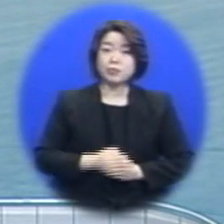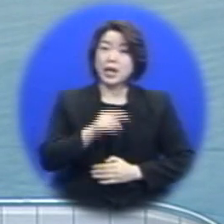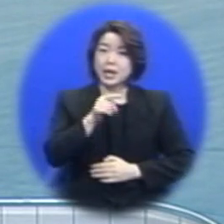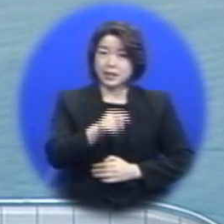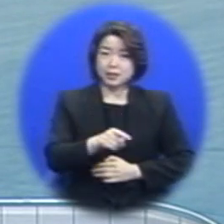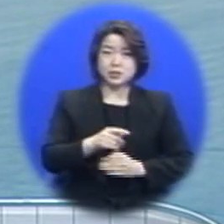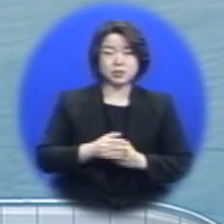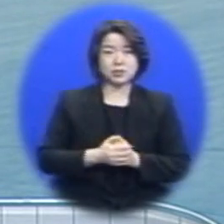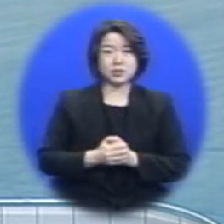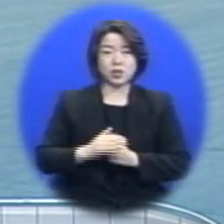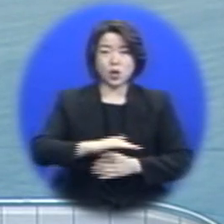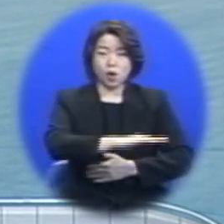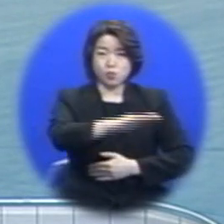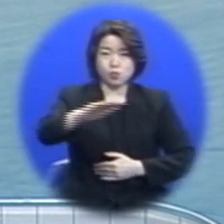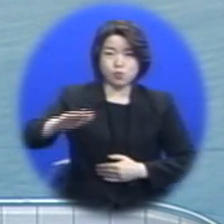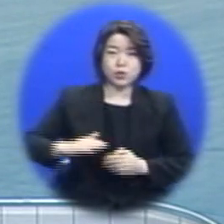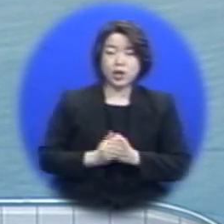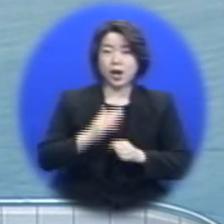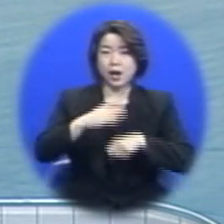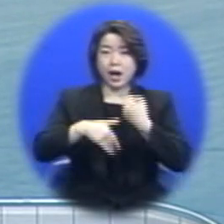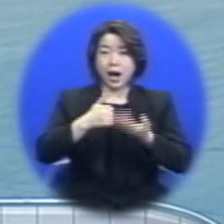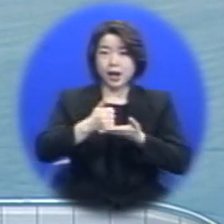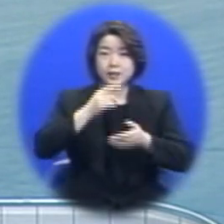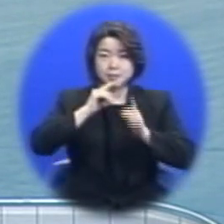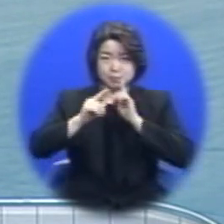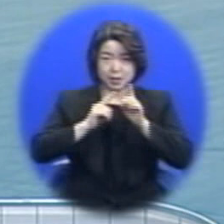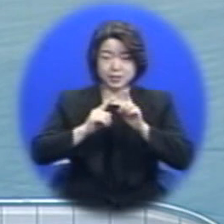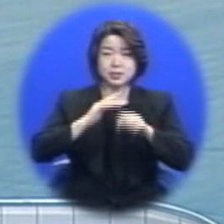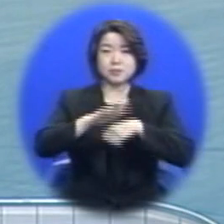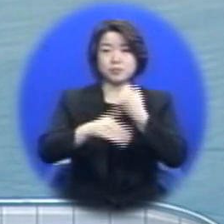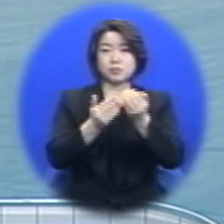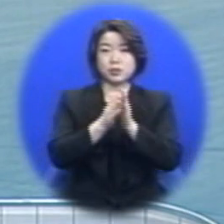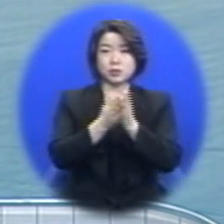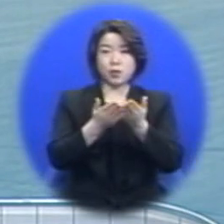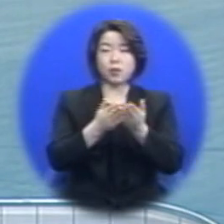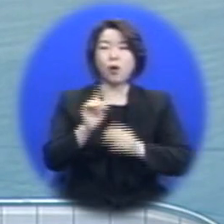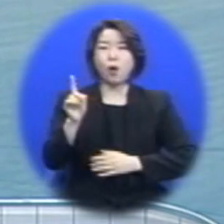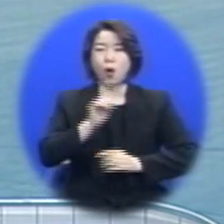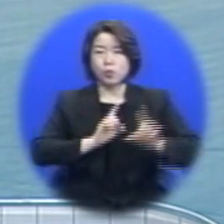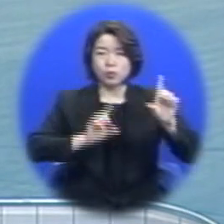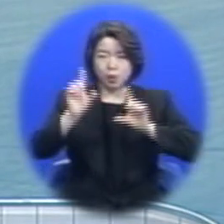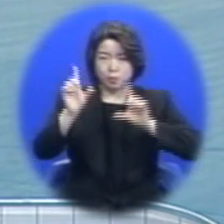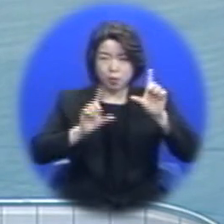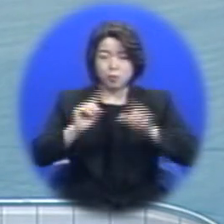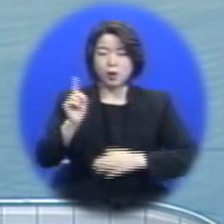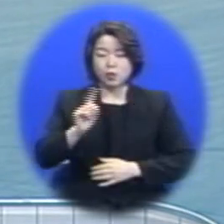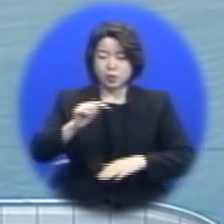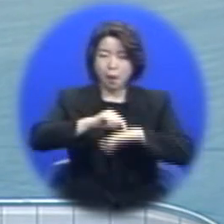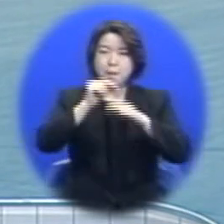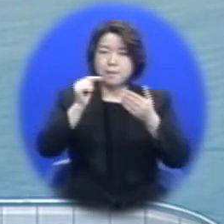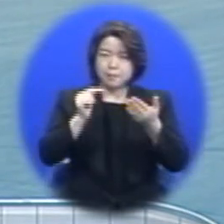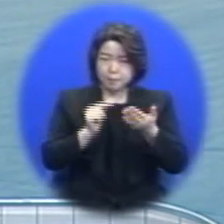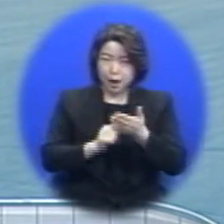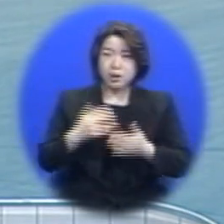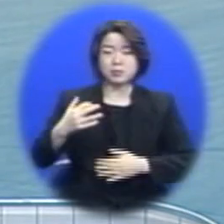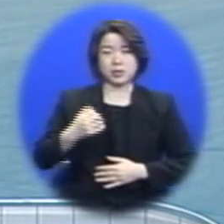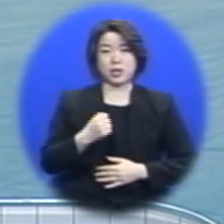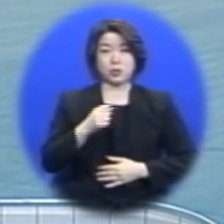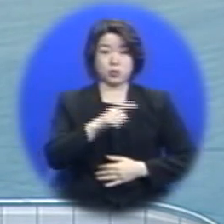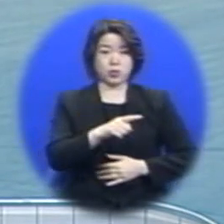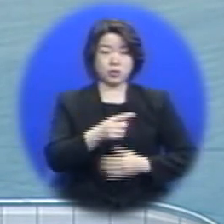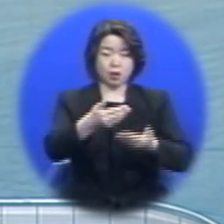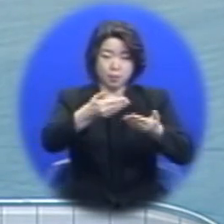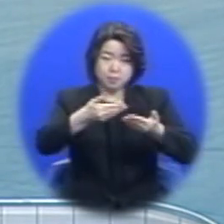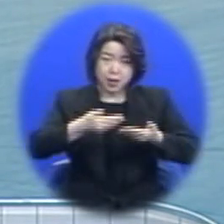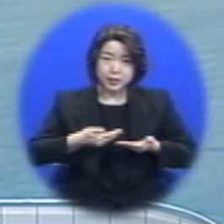이것은 우리가 하나님의 말씀인 성경을 어떤 태도로 어떤 마음의 자세로 이 성경을